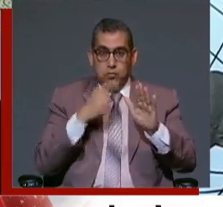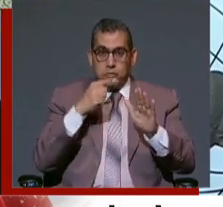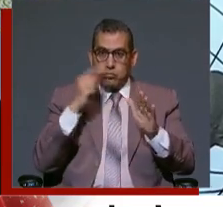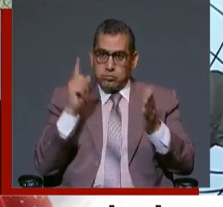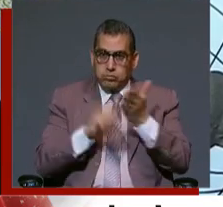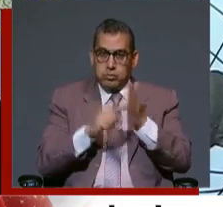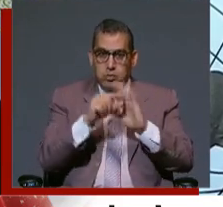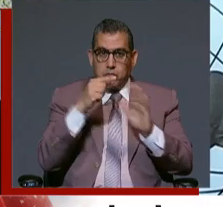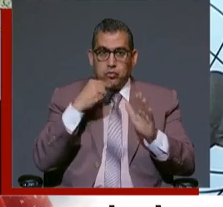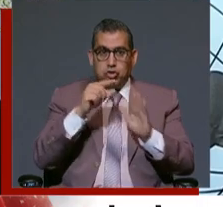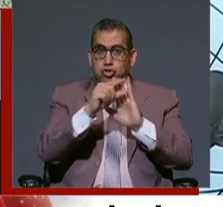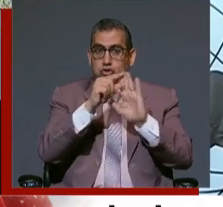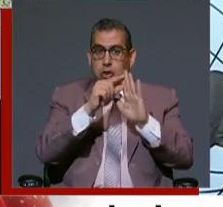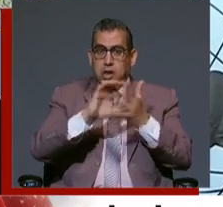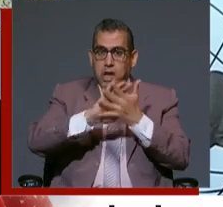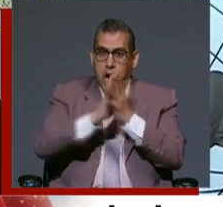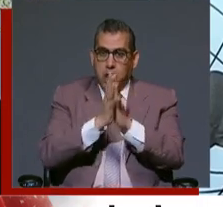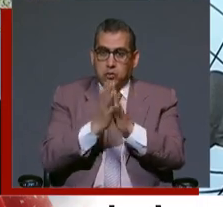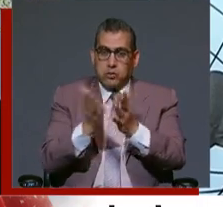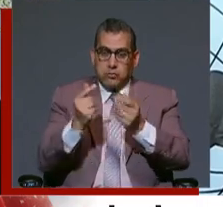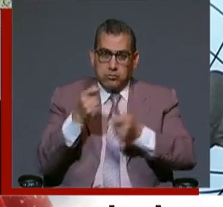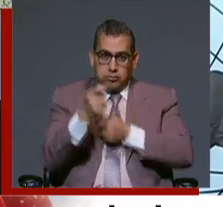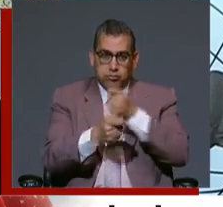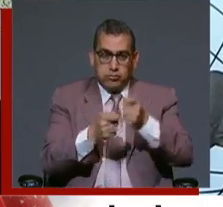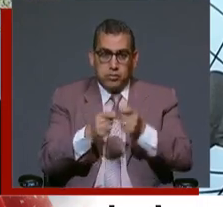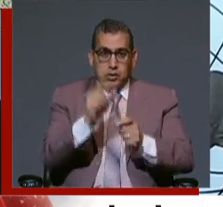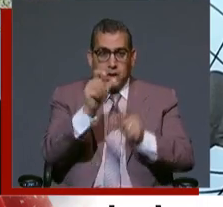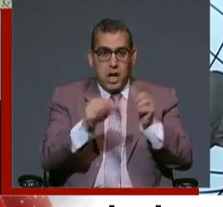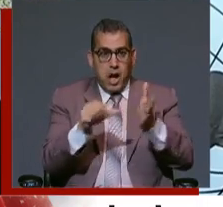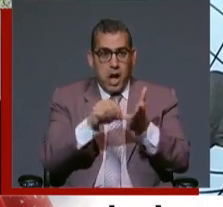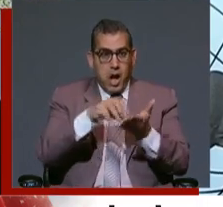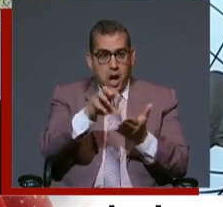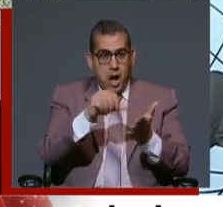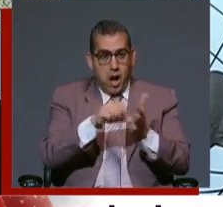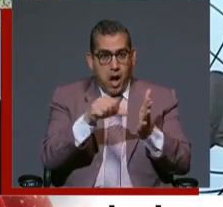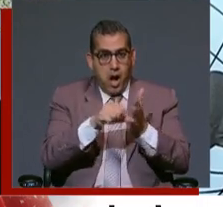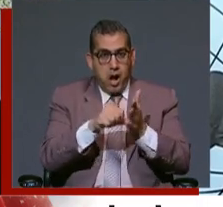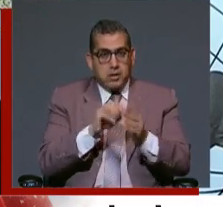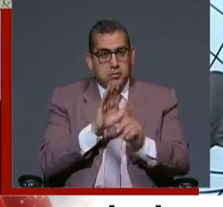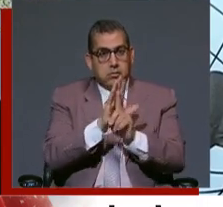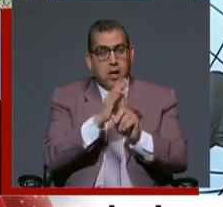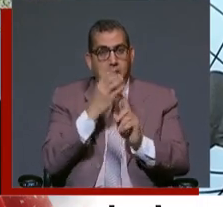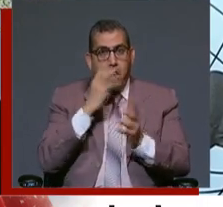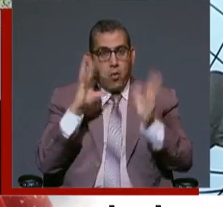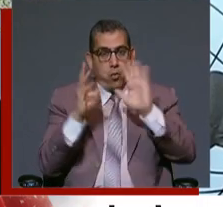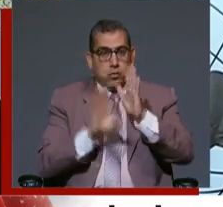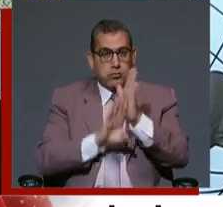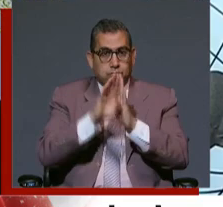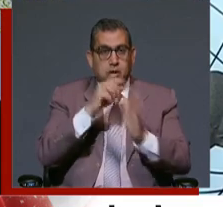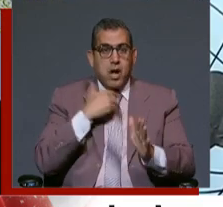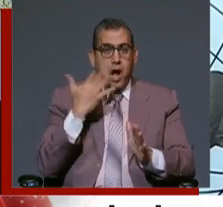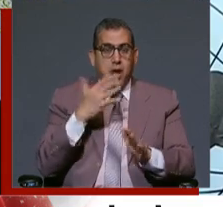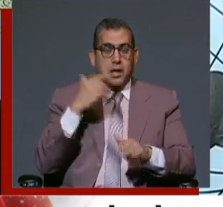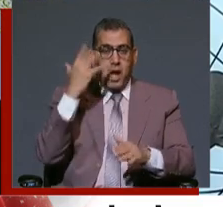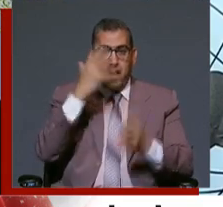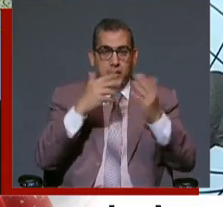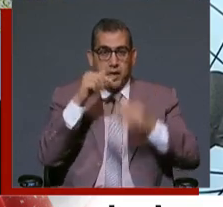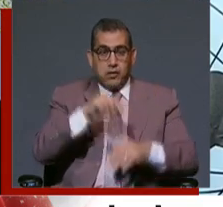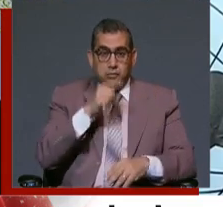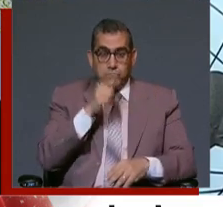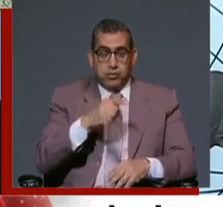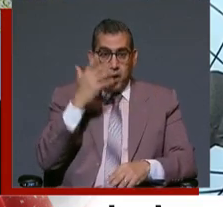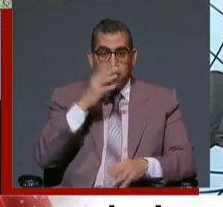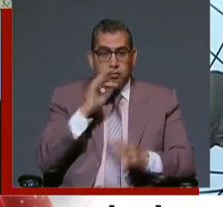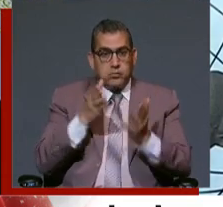تحت شعار حشد موارد القطاع الخاص لتمويل دعم المناخ والنمو الأخضر في إفريقيا، ليتضمن عدة